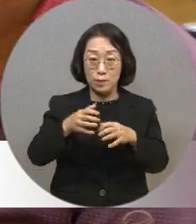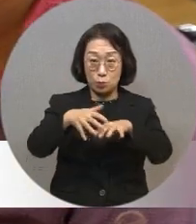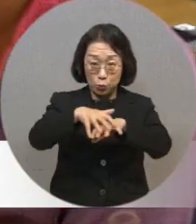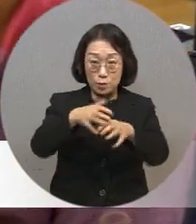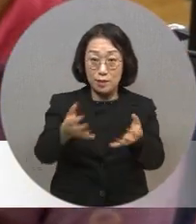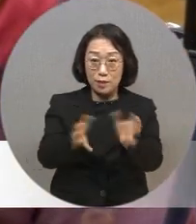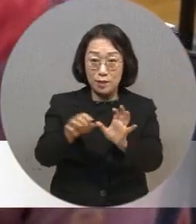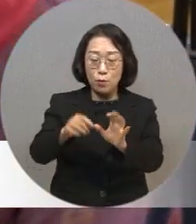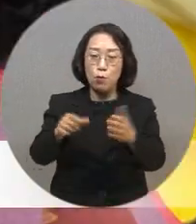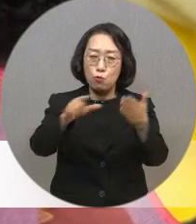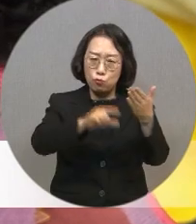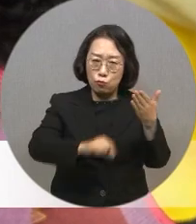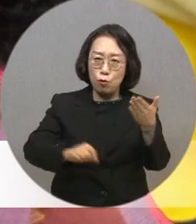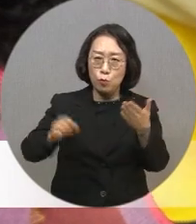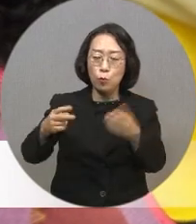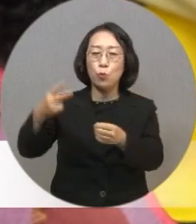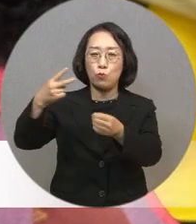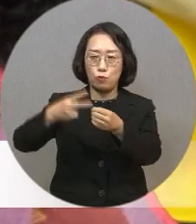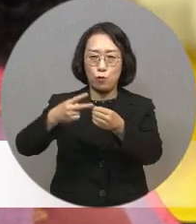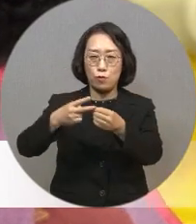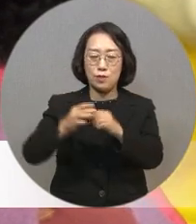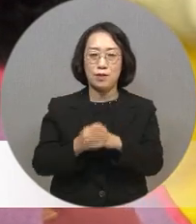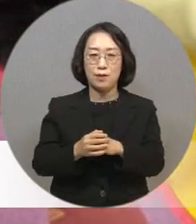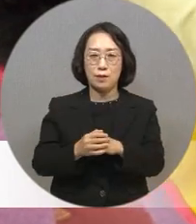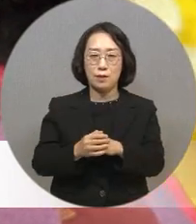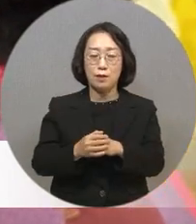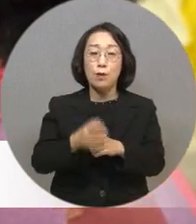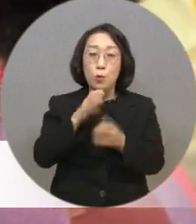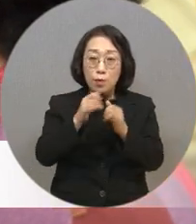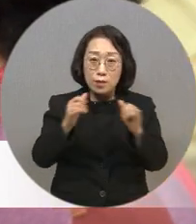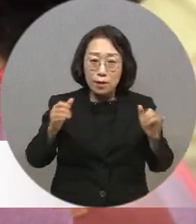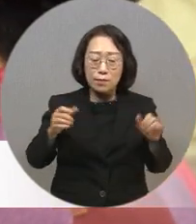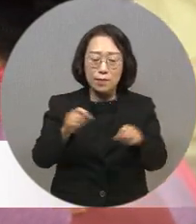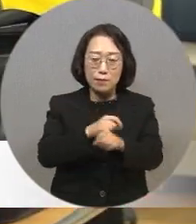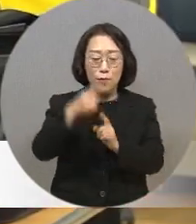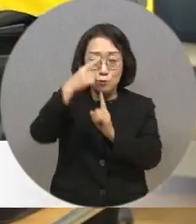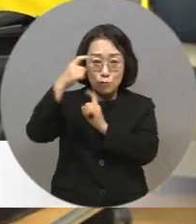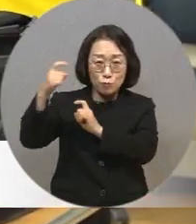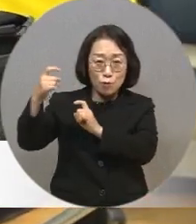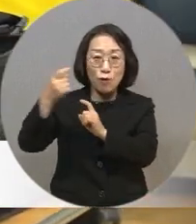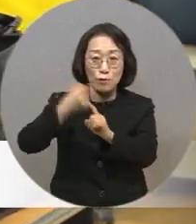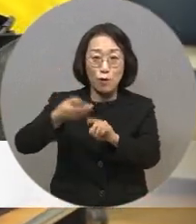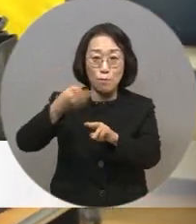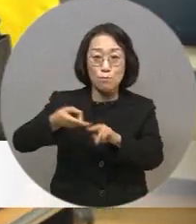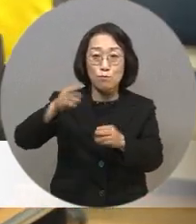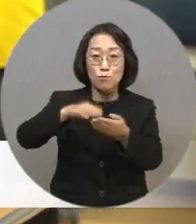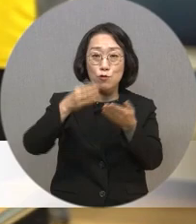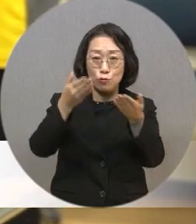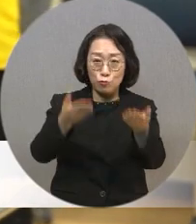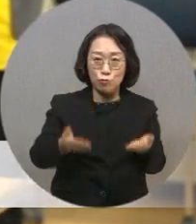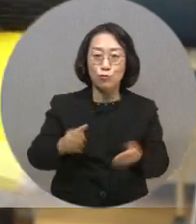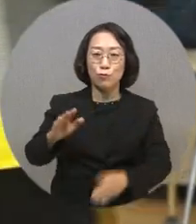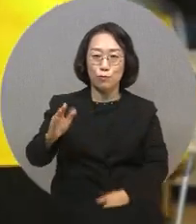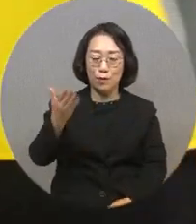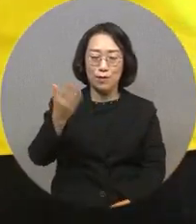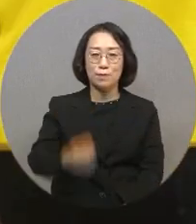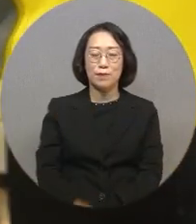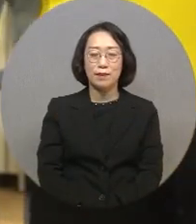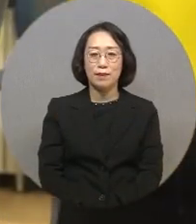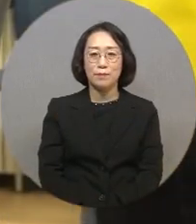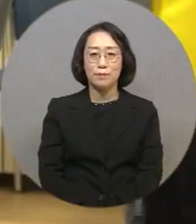9월에 이어 두 번째로 열렸으며 어르신들에게 특별한 추억을 선사하는 뜻깊은 시간이 되었습니다.